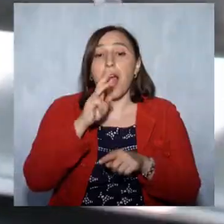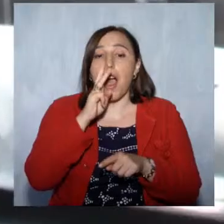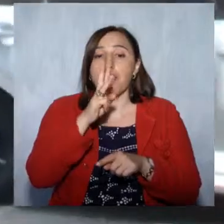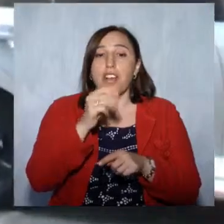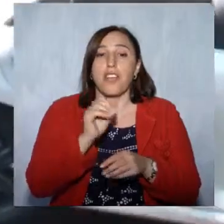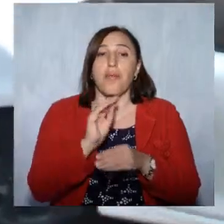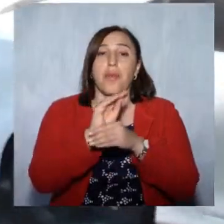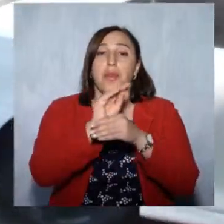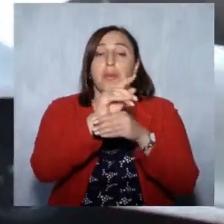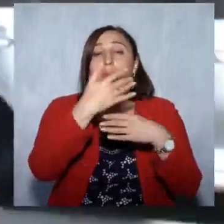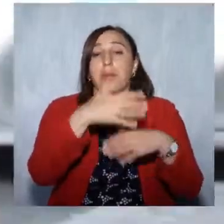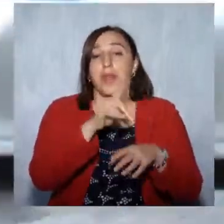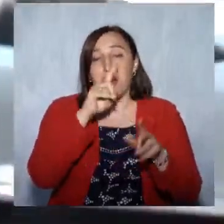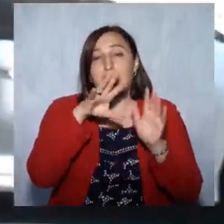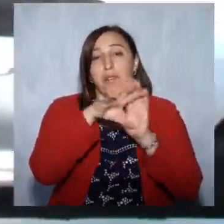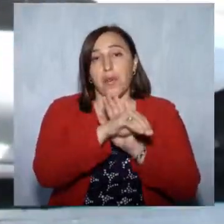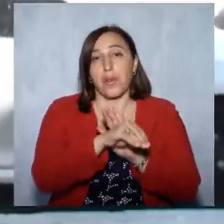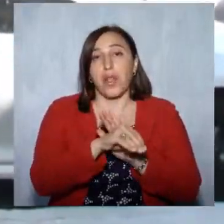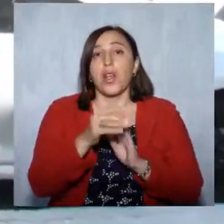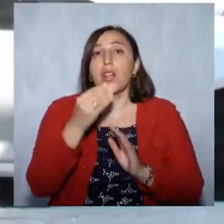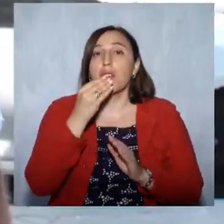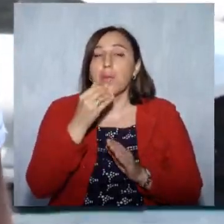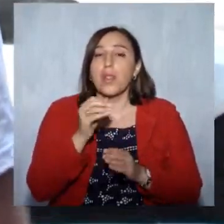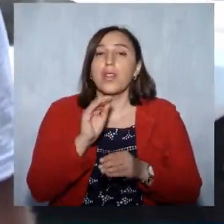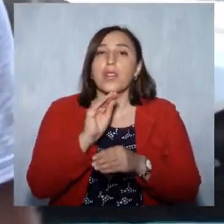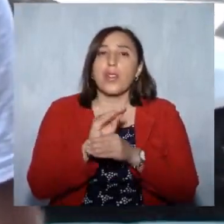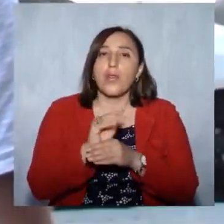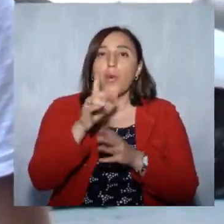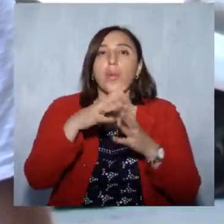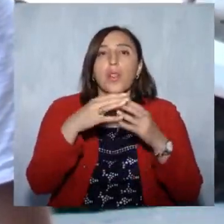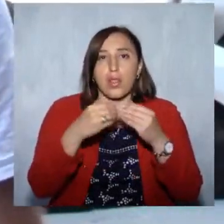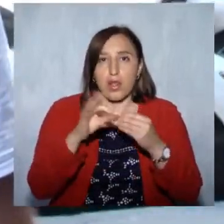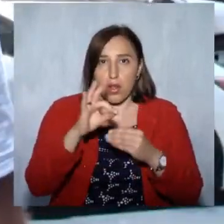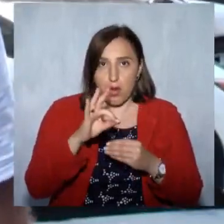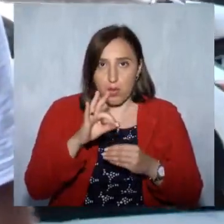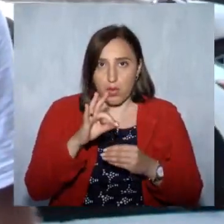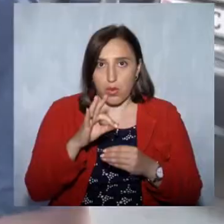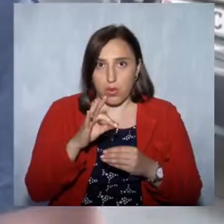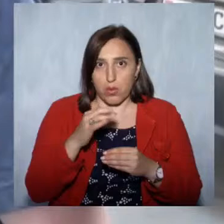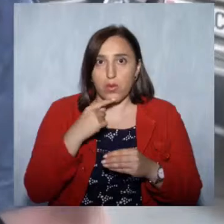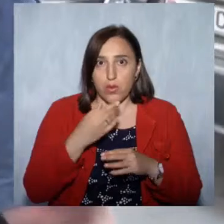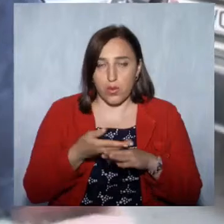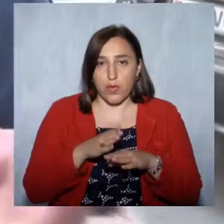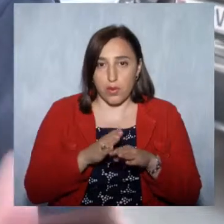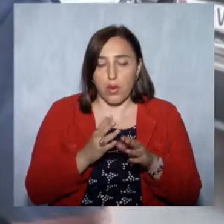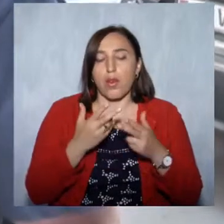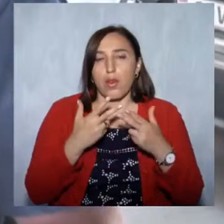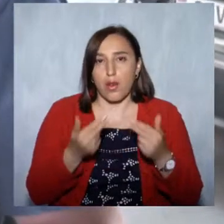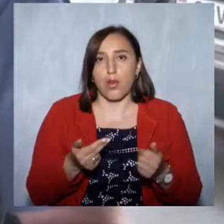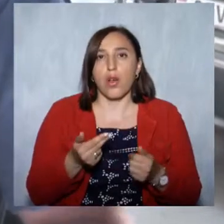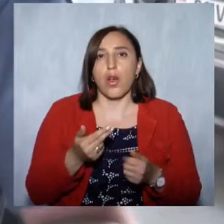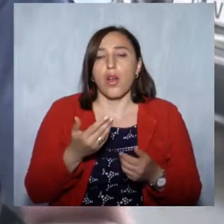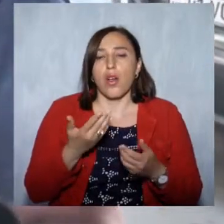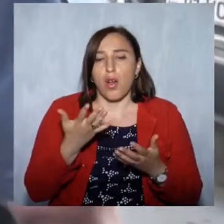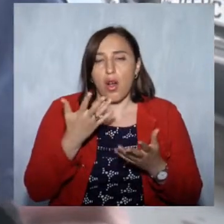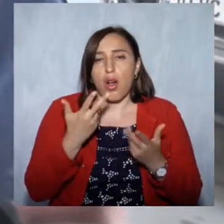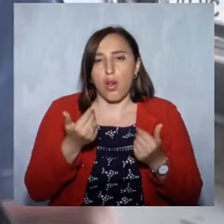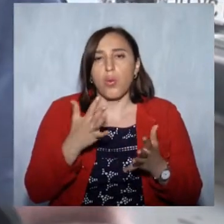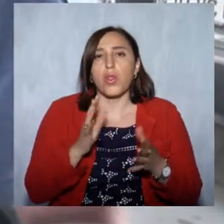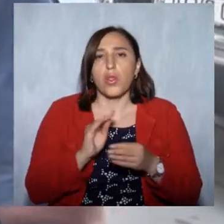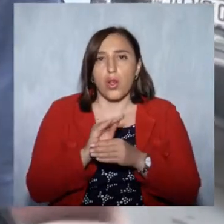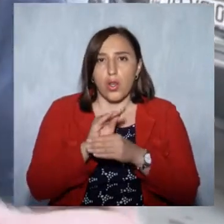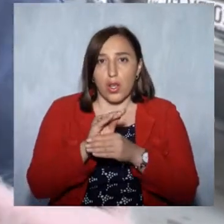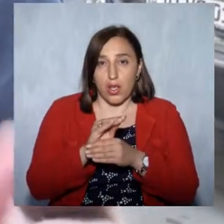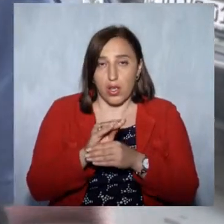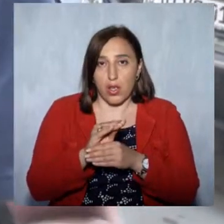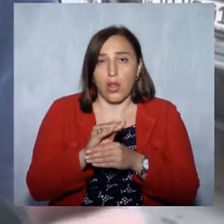աշխատավարձերը։ Սննդամթերքի թանկացումը ձեզ համար, ձեր ընտանիքի համար նկատելի է։ Շատ։ Ընդհանրապես սողություն է, հա։ Սողություն